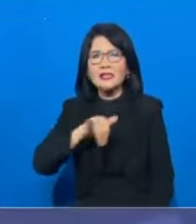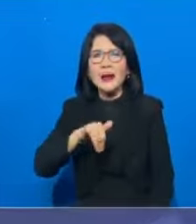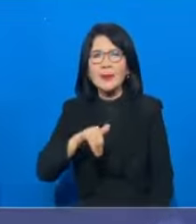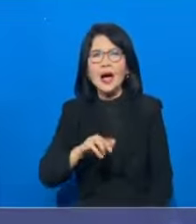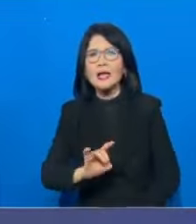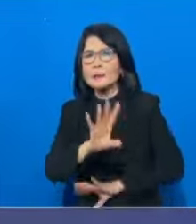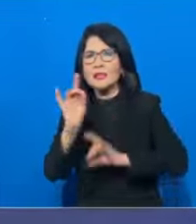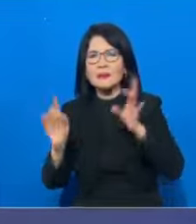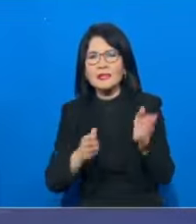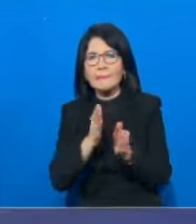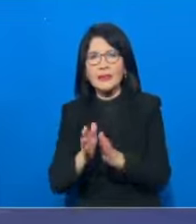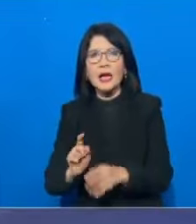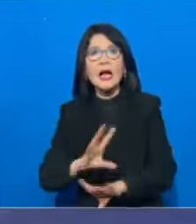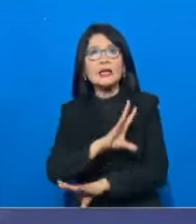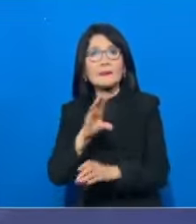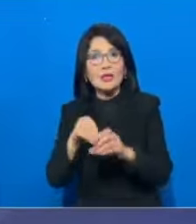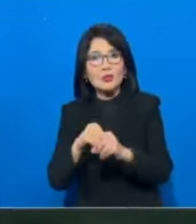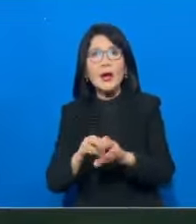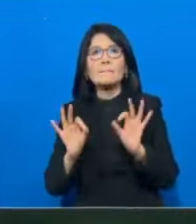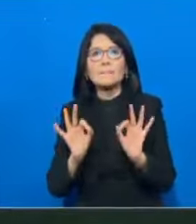bidang termasuk pendidikan